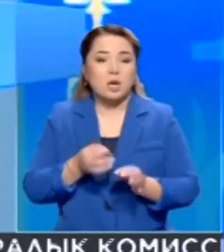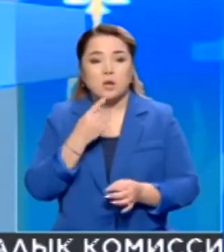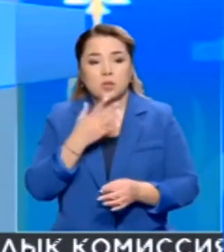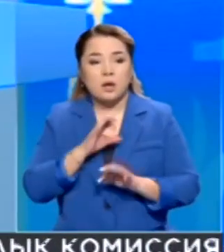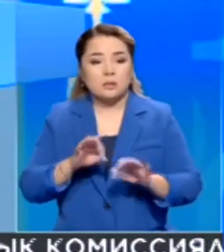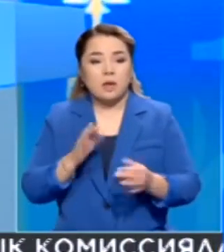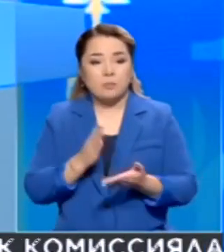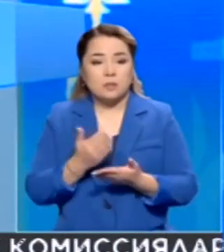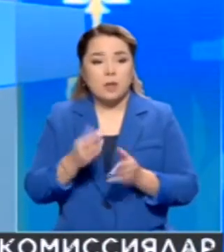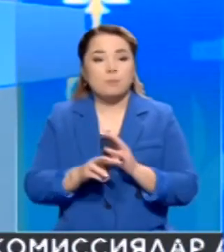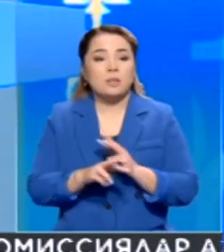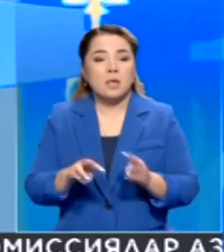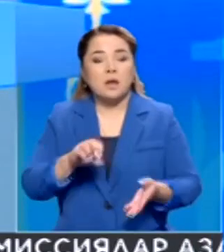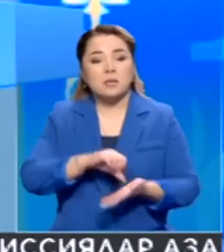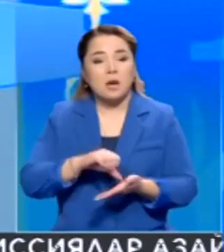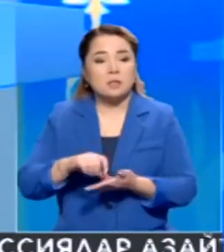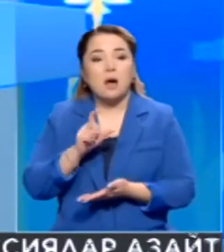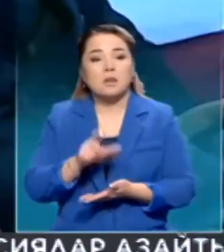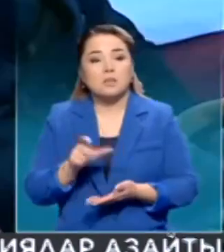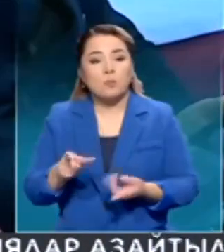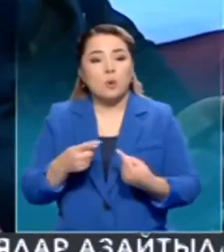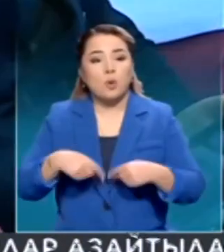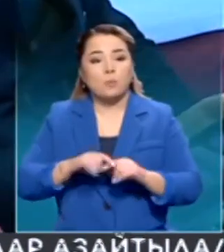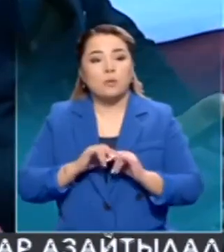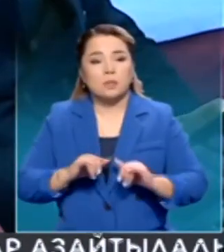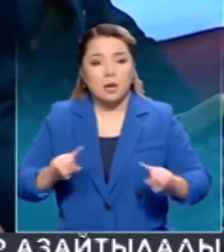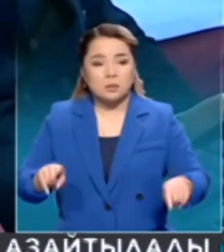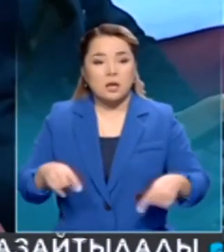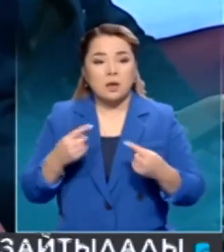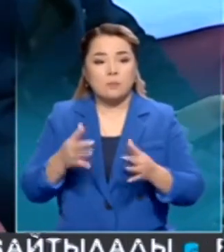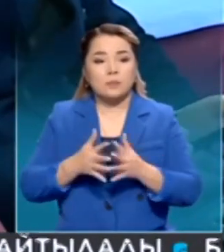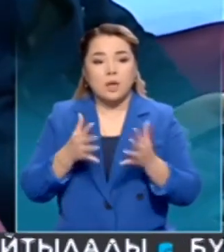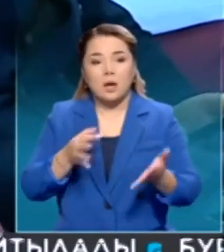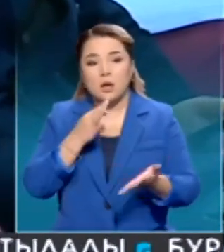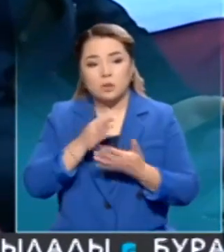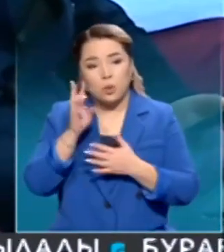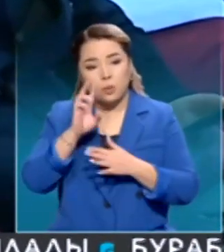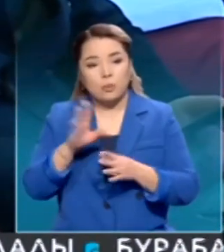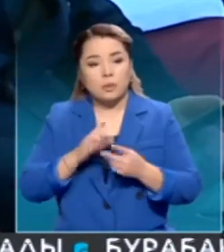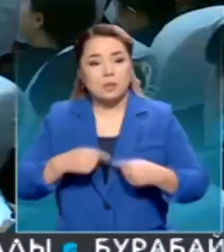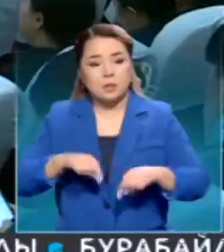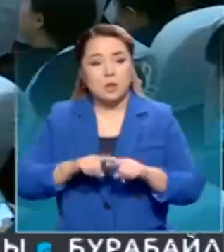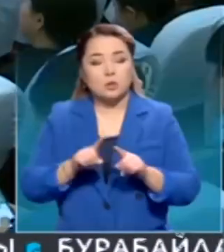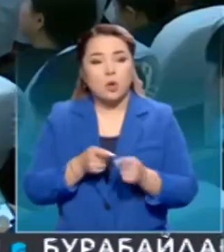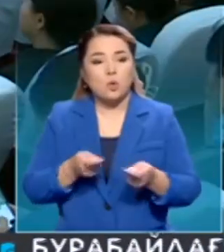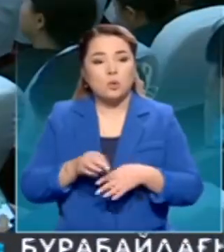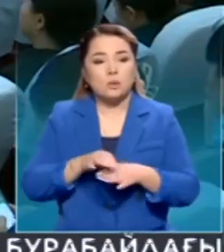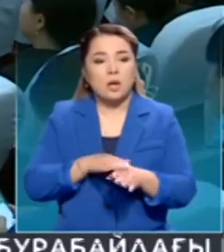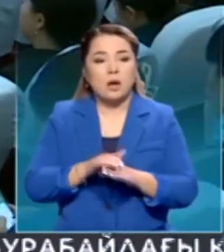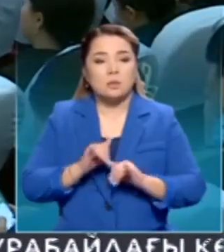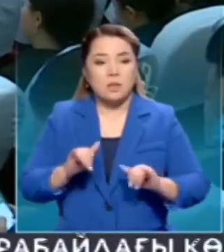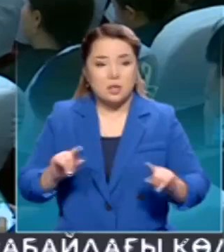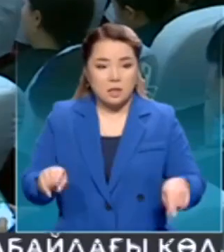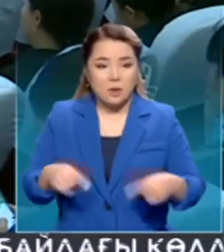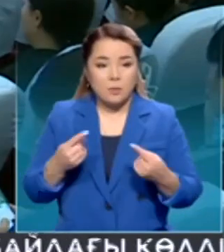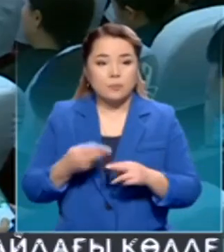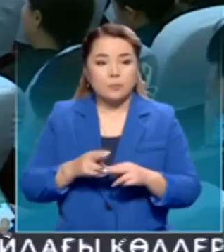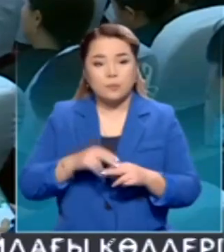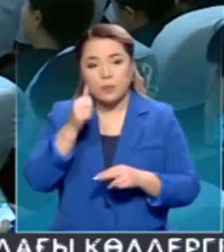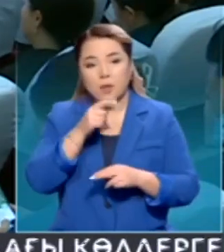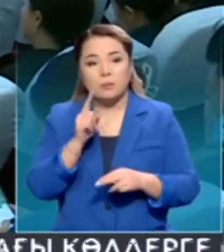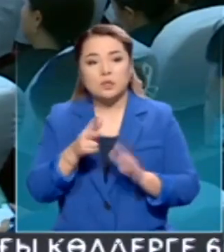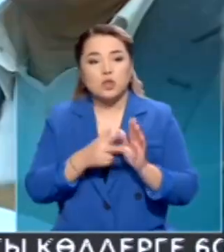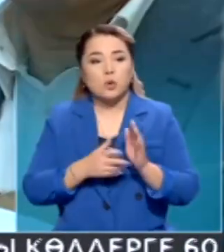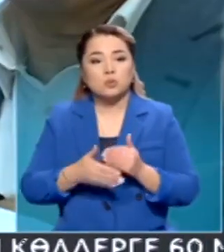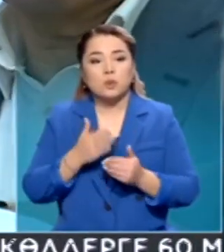берді. Министрлік тарапынан азаматтық қоғамды дамытуға басымдық беріліп, үкіметтік емес ұйымдардың рөлі арта түспек. Мәселен, биыл